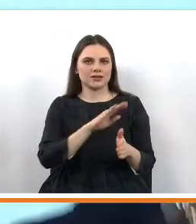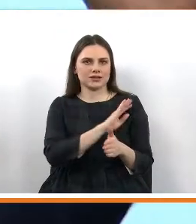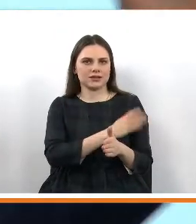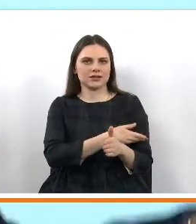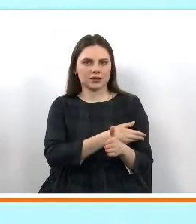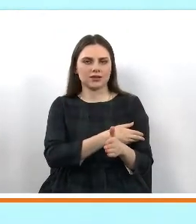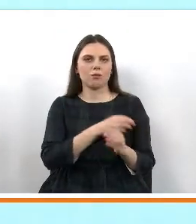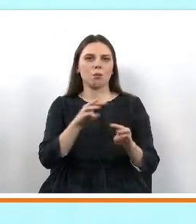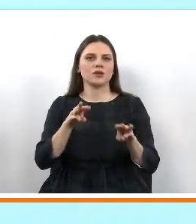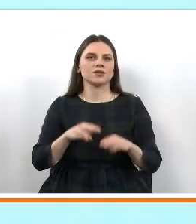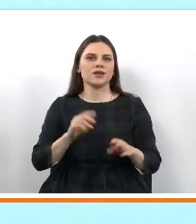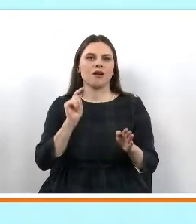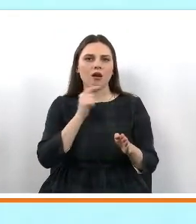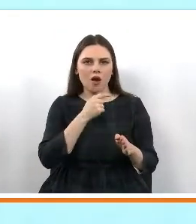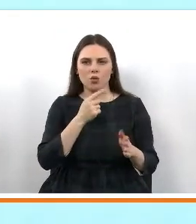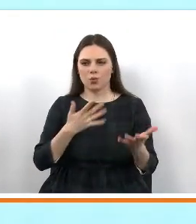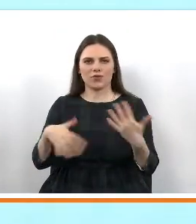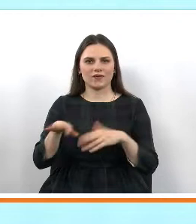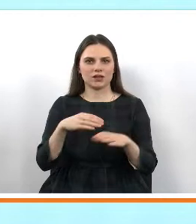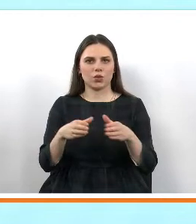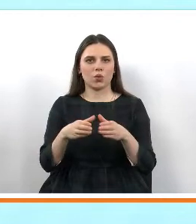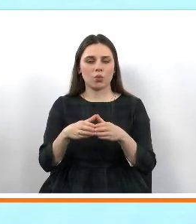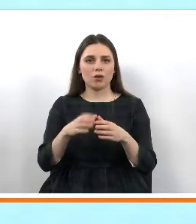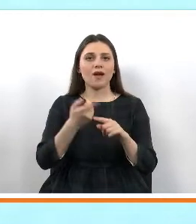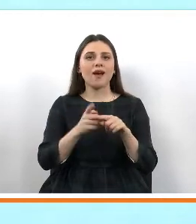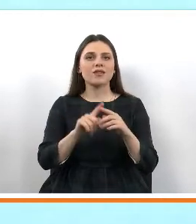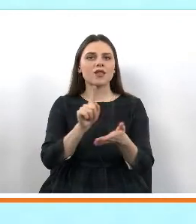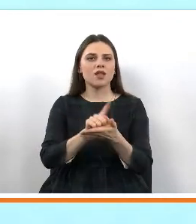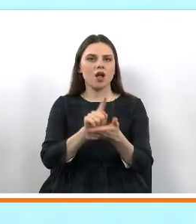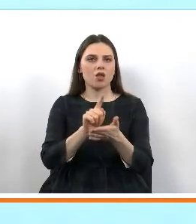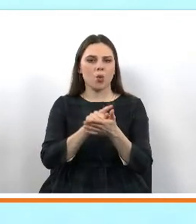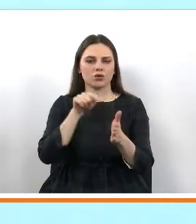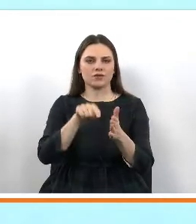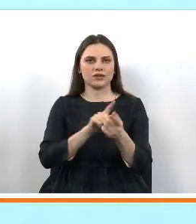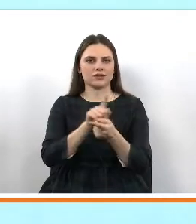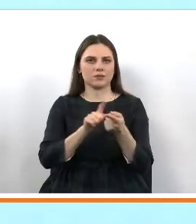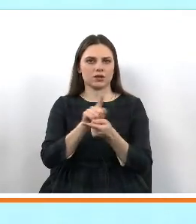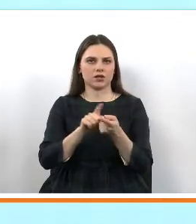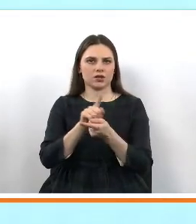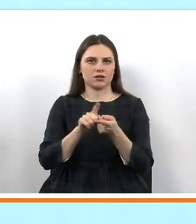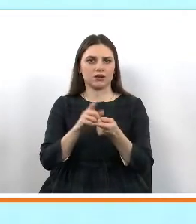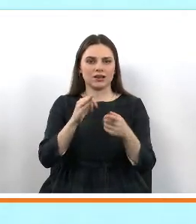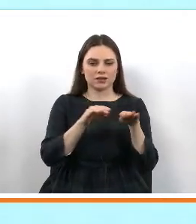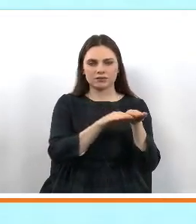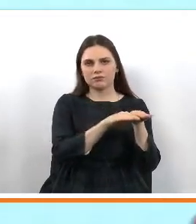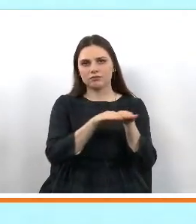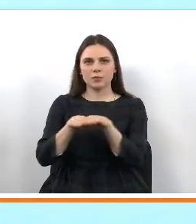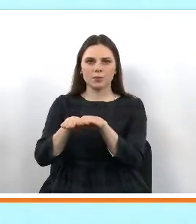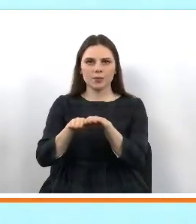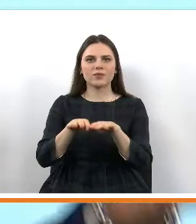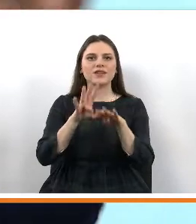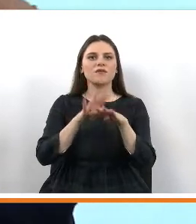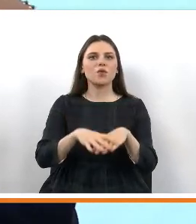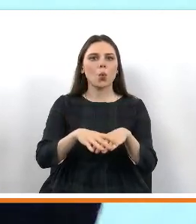Минэкономразвития, у нашей экспертной группы, это внести изменения в налоговый кодекс и приравнять фонды целевого капитала к тем,